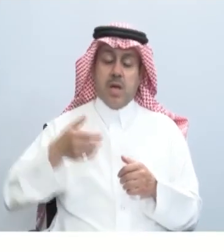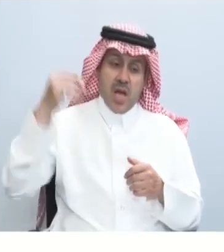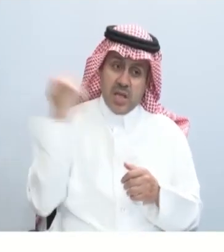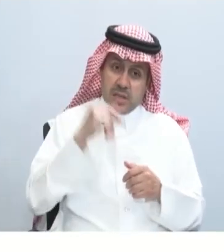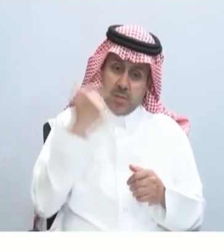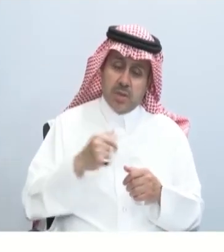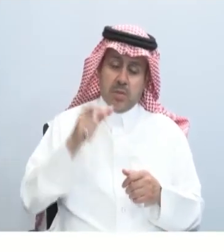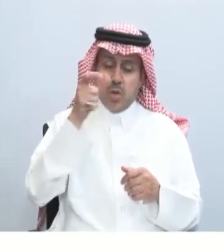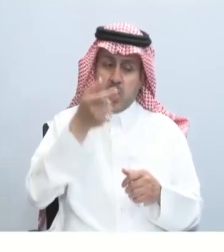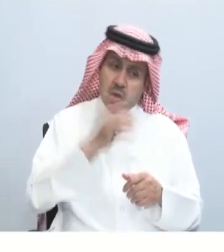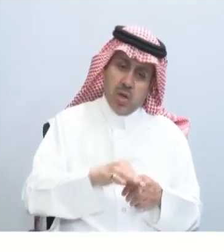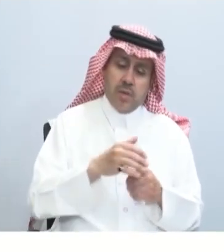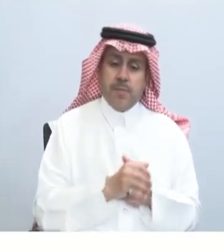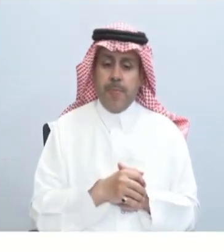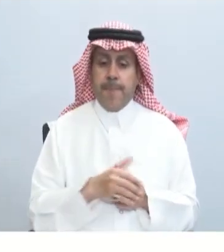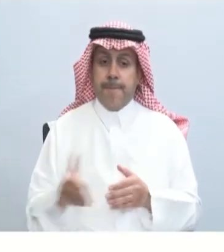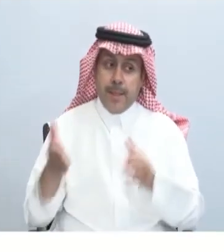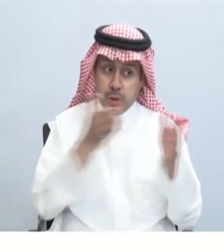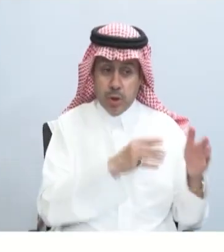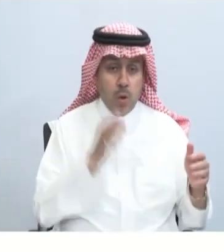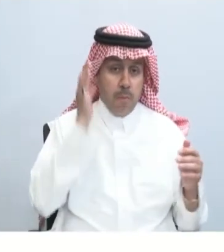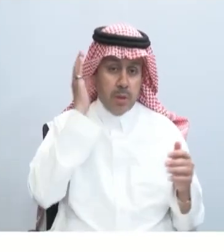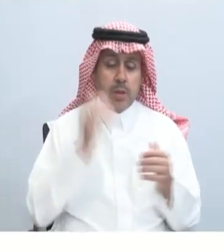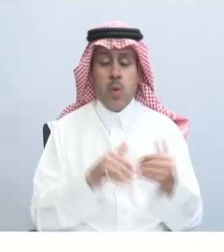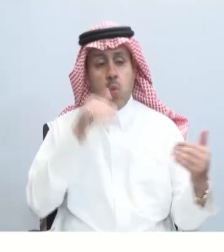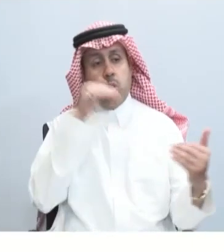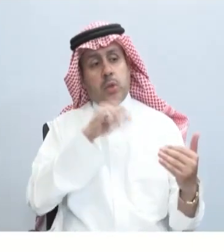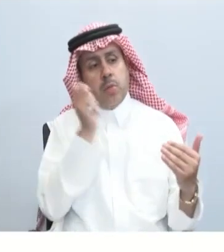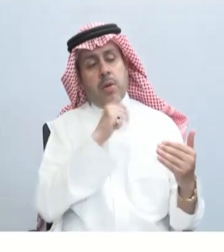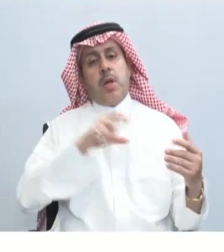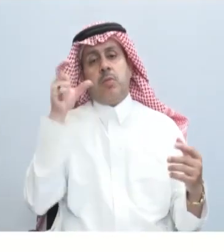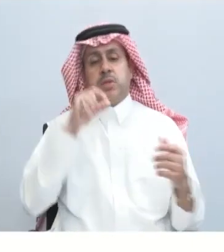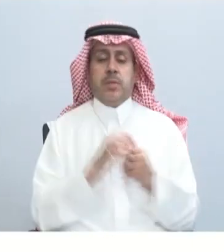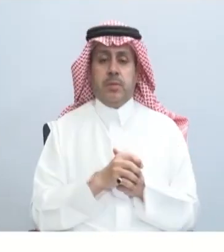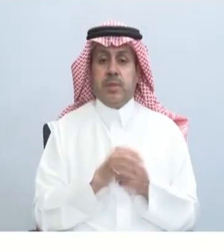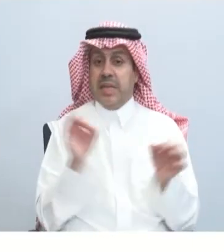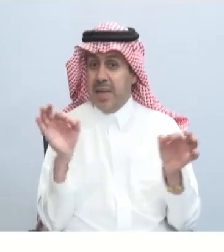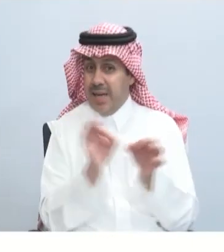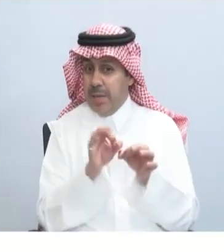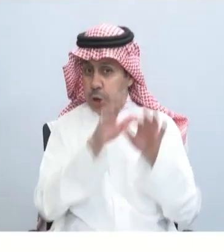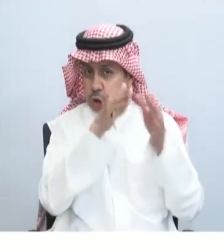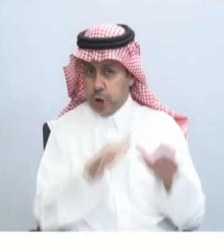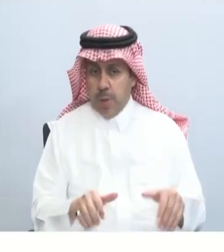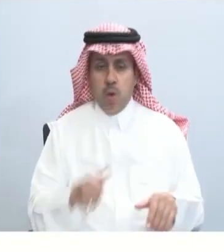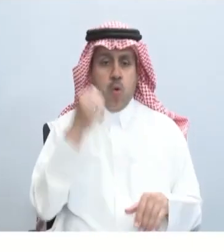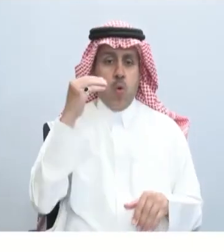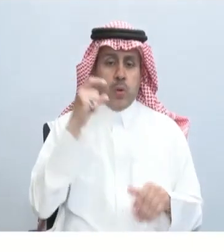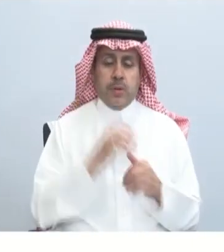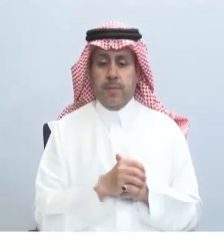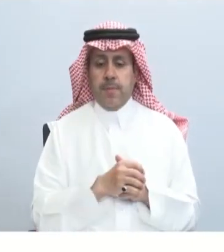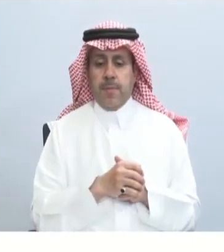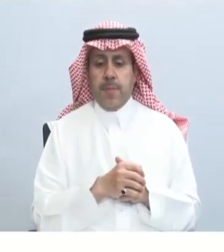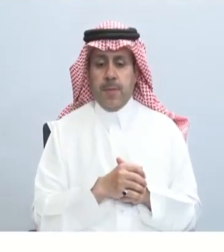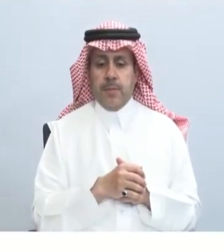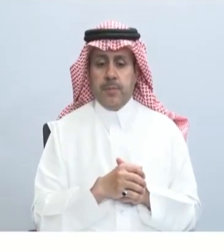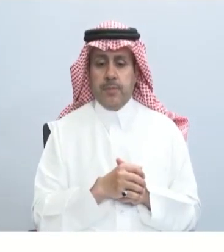لقتال المسلمين واتجهوا به نحو المدينه المنوره والتقوا بالمسلمين عند جبل احد عوده من